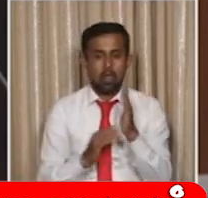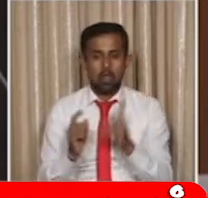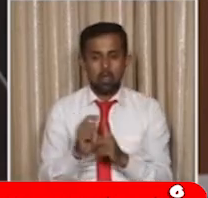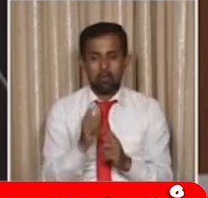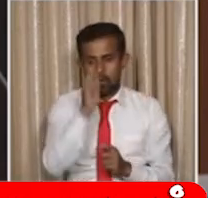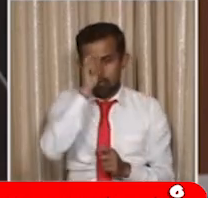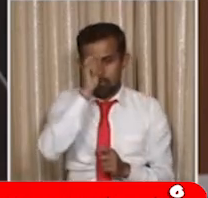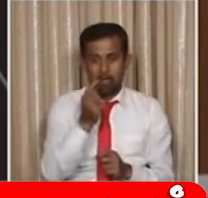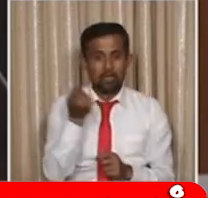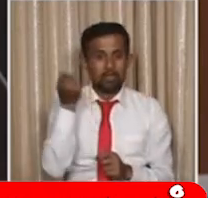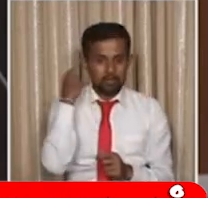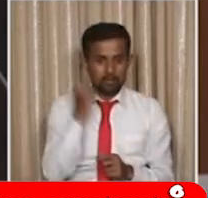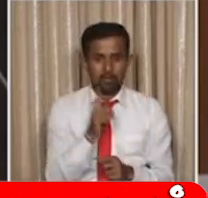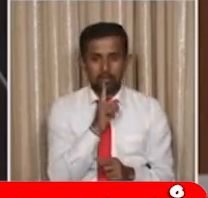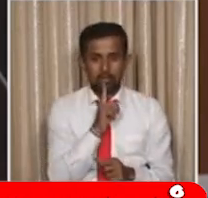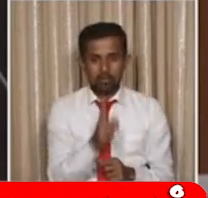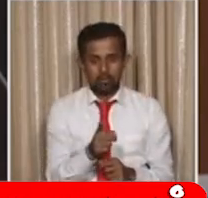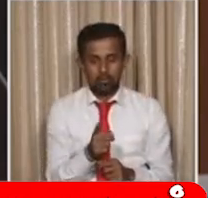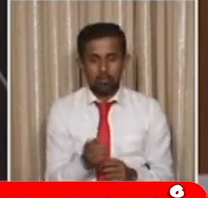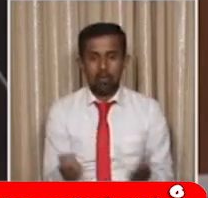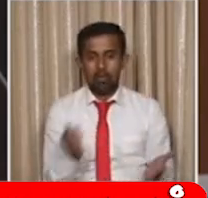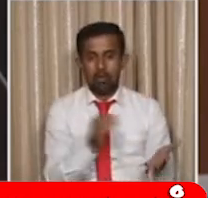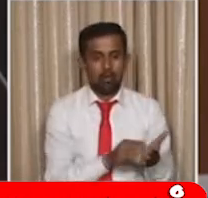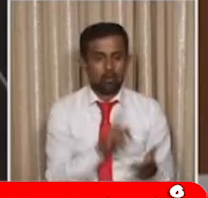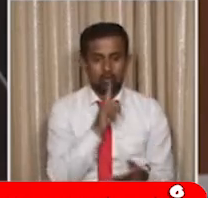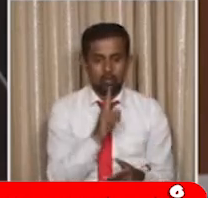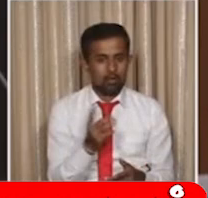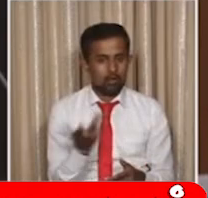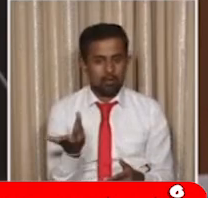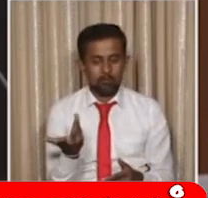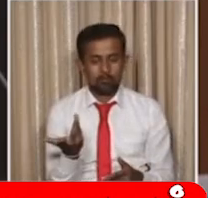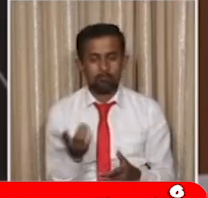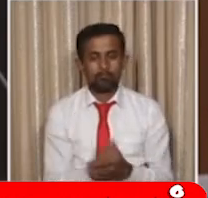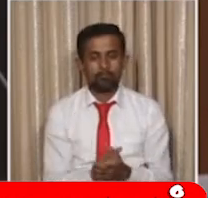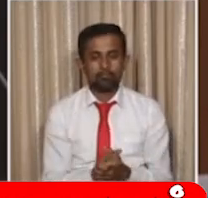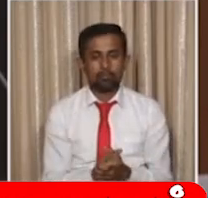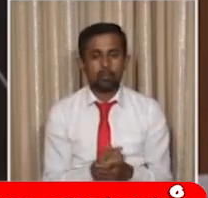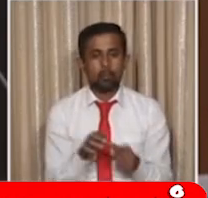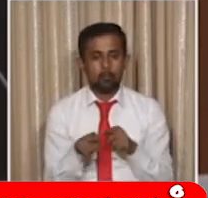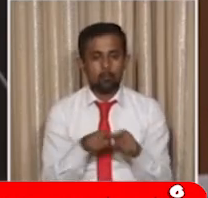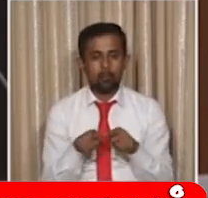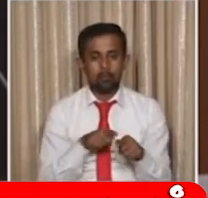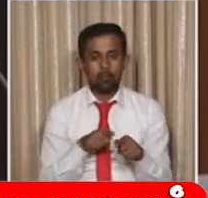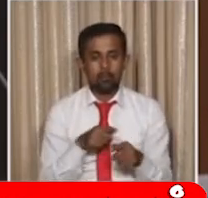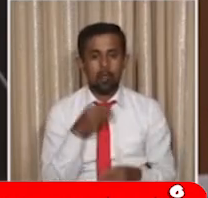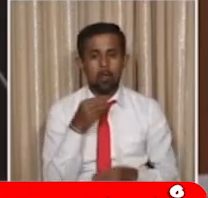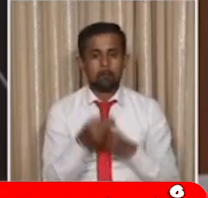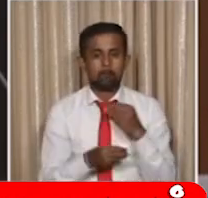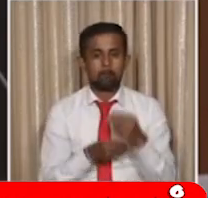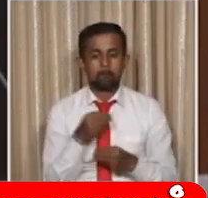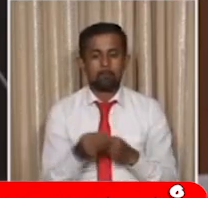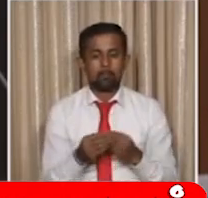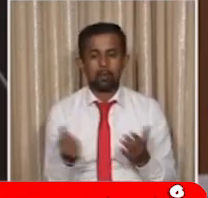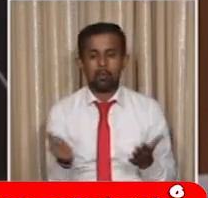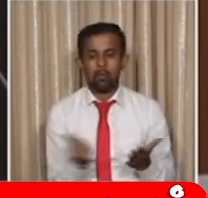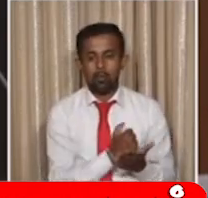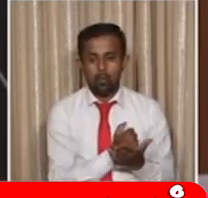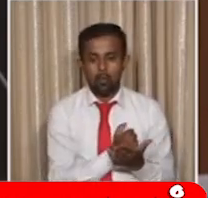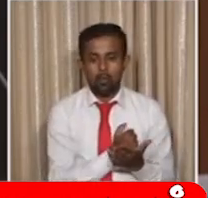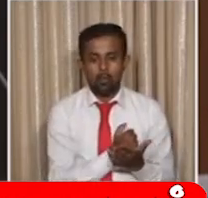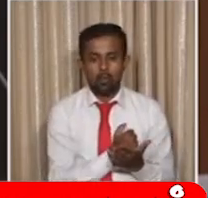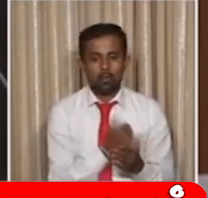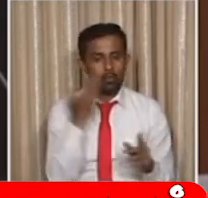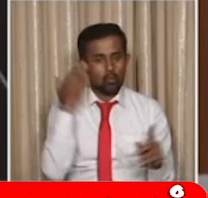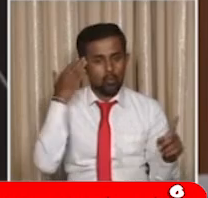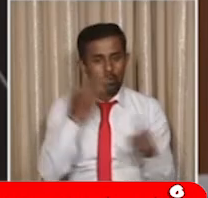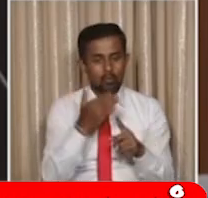again today. In a matter such as this commercial damages issue, you have no problem going